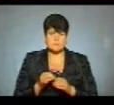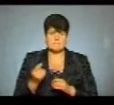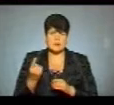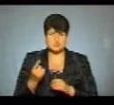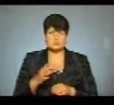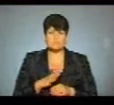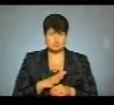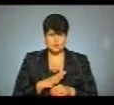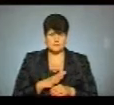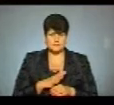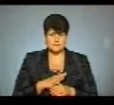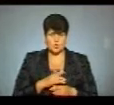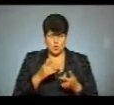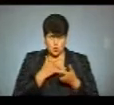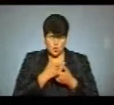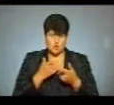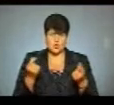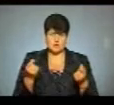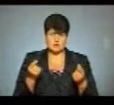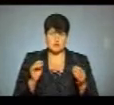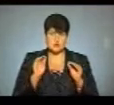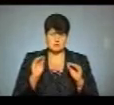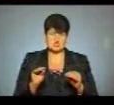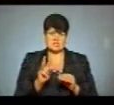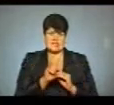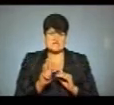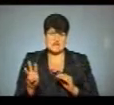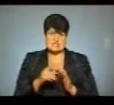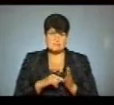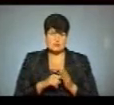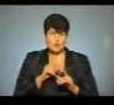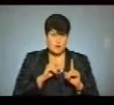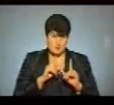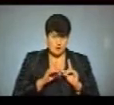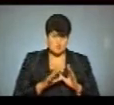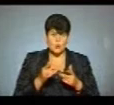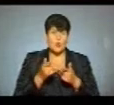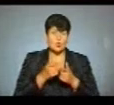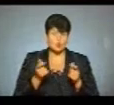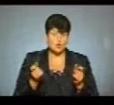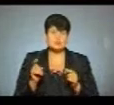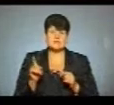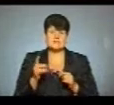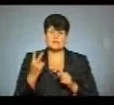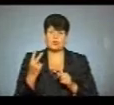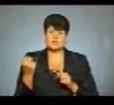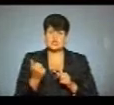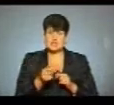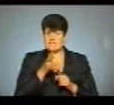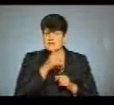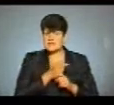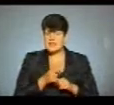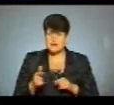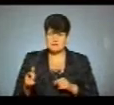було оголошено і розміщено на сайті міської ради оголошення двохтижневий термін